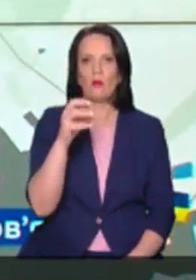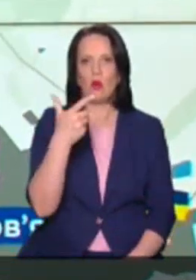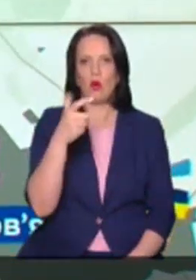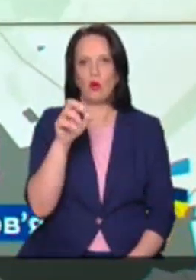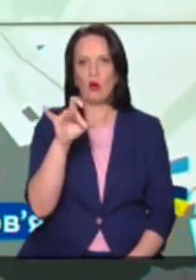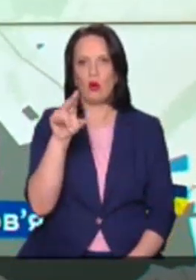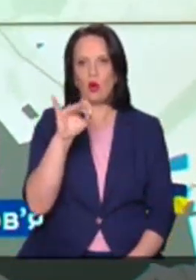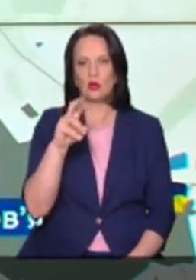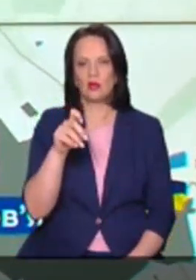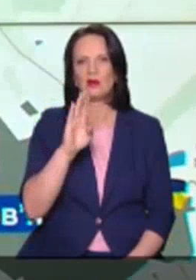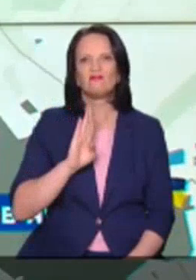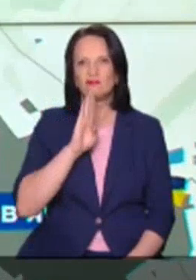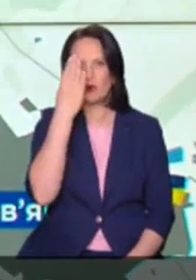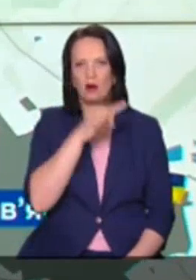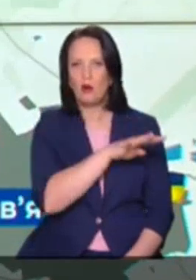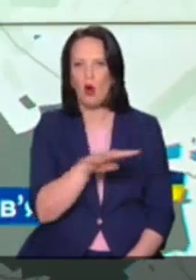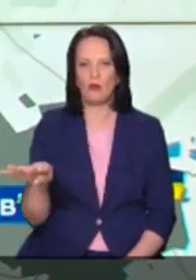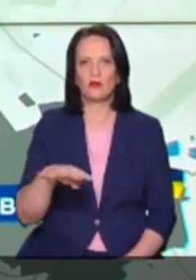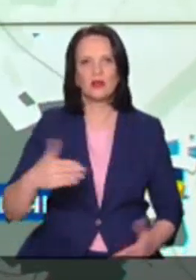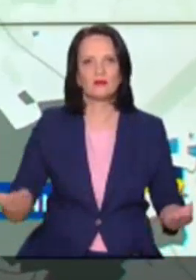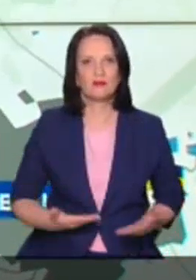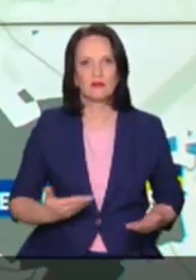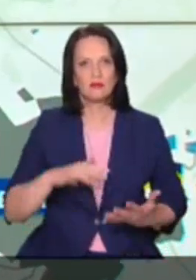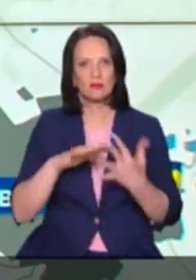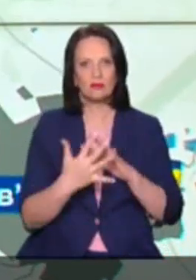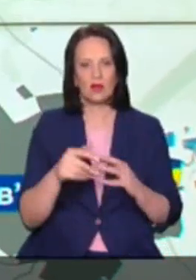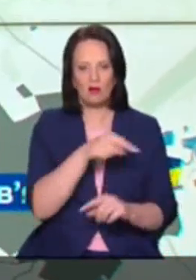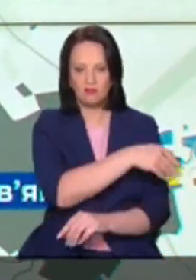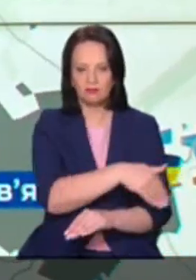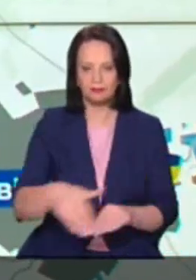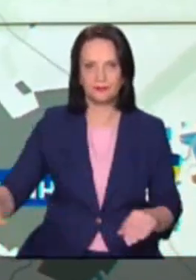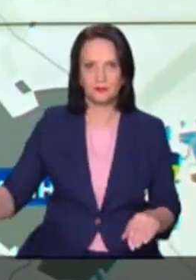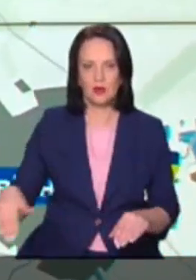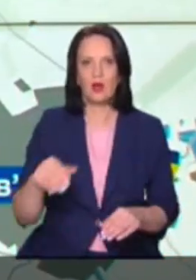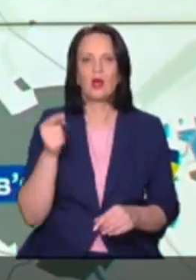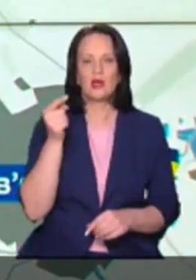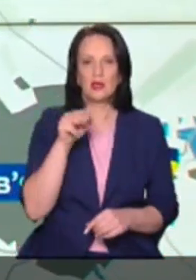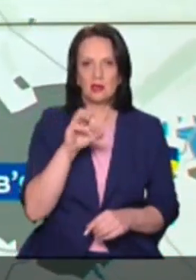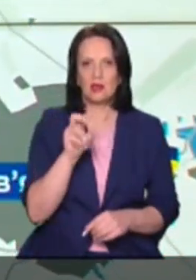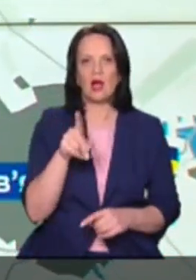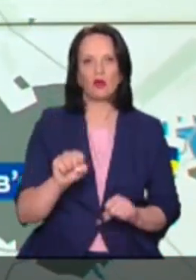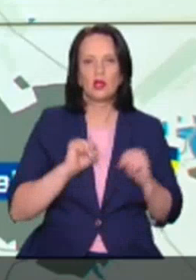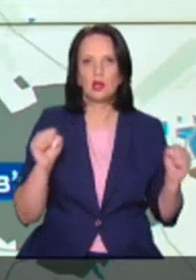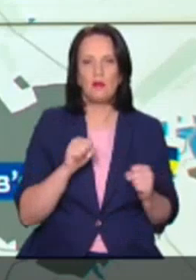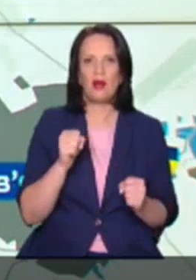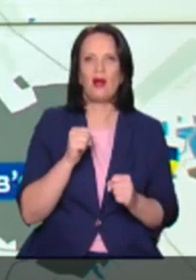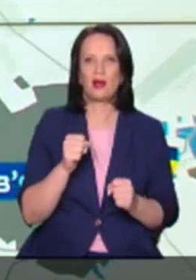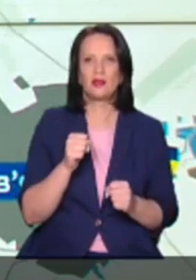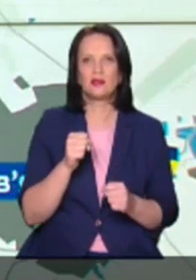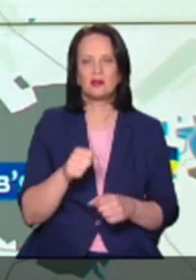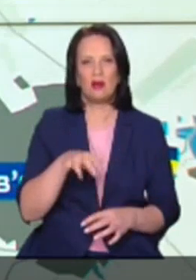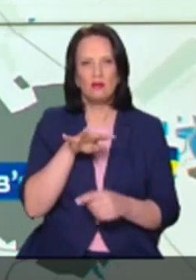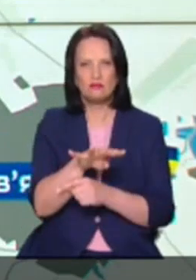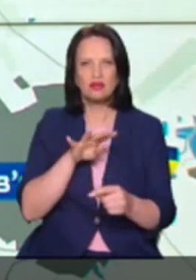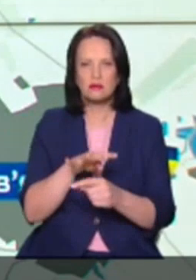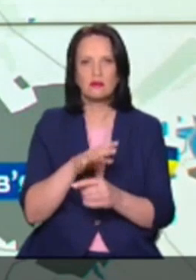бачимо, загарбники обстрілюють населені пункти уздовж усієї лінії розмежування. Саме так вони намагаються завдати вогневої